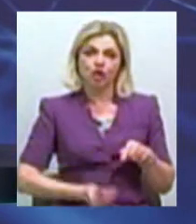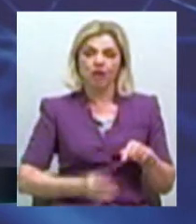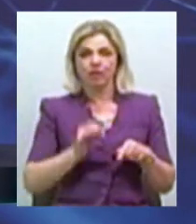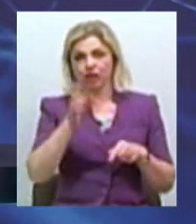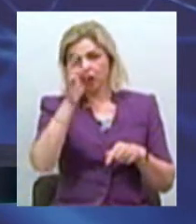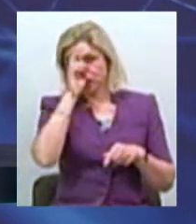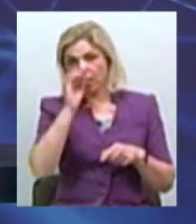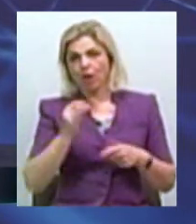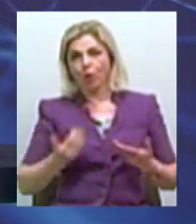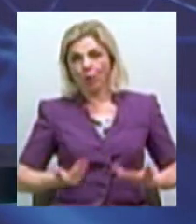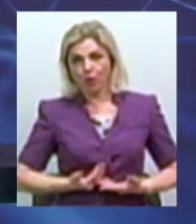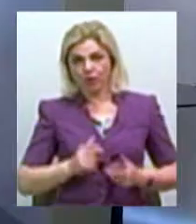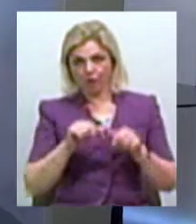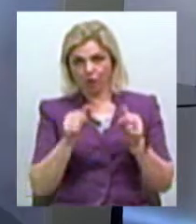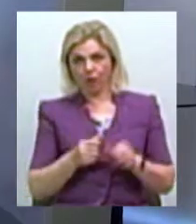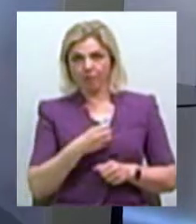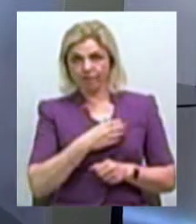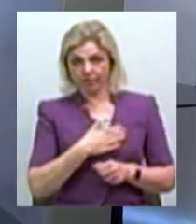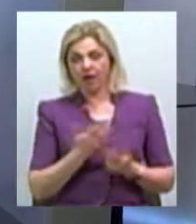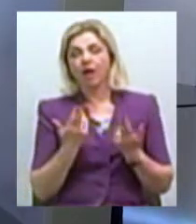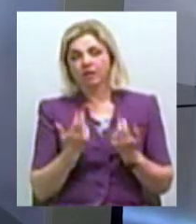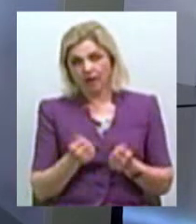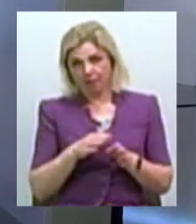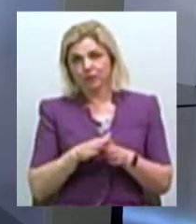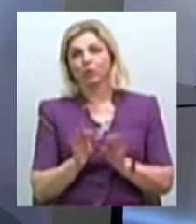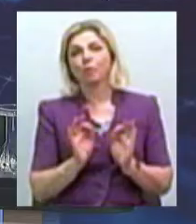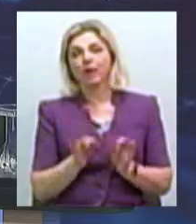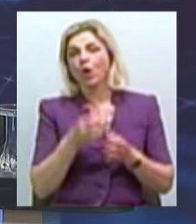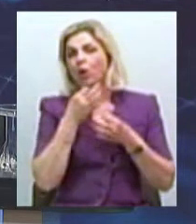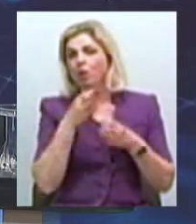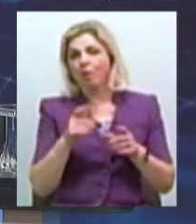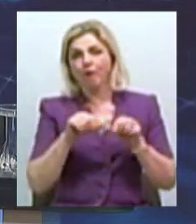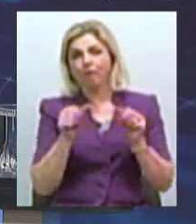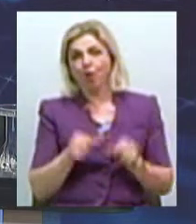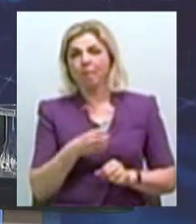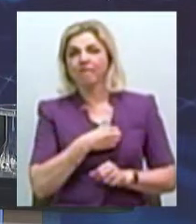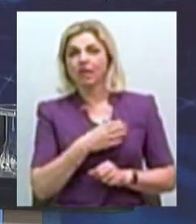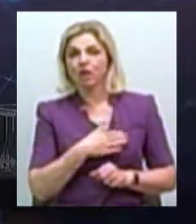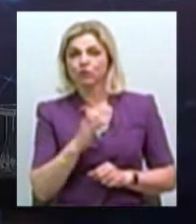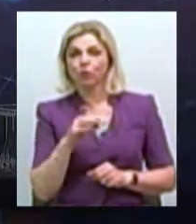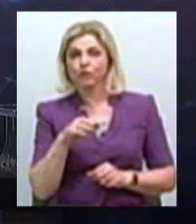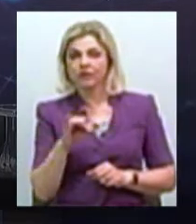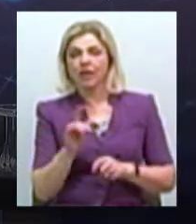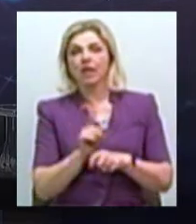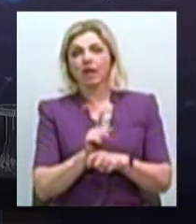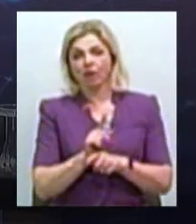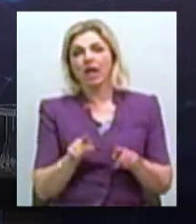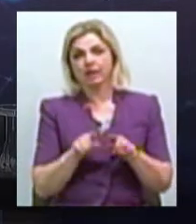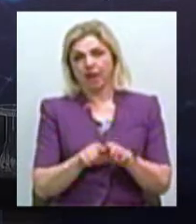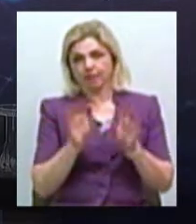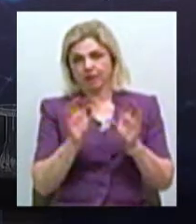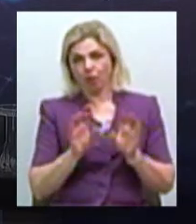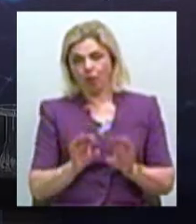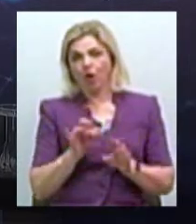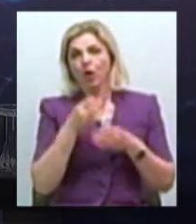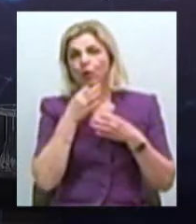і комунальної форм власності? Так, абсолютно правильно. Будь-яка форма власності, вона регулюється чинним законодавством. І будь-які